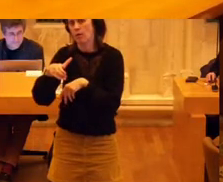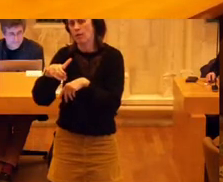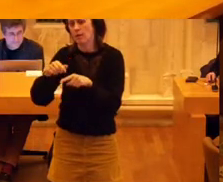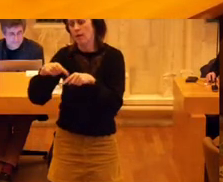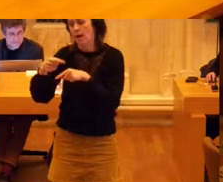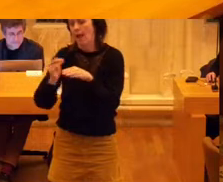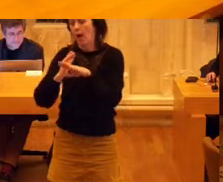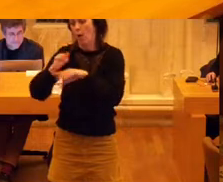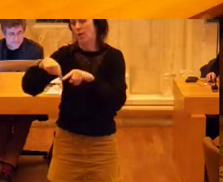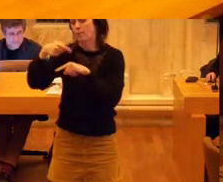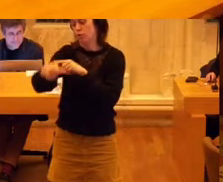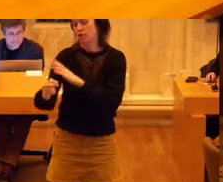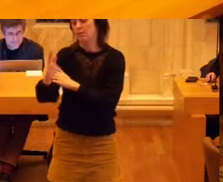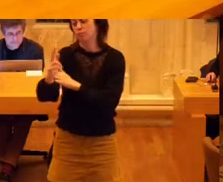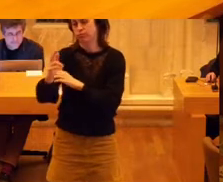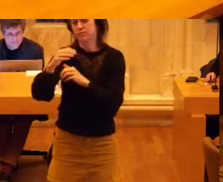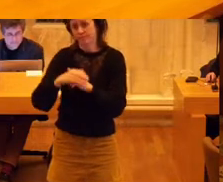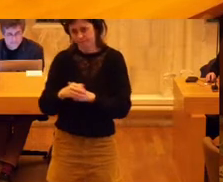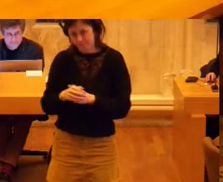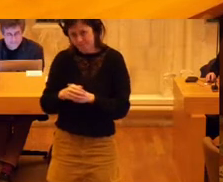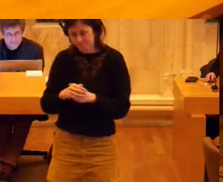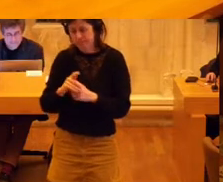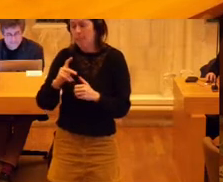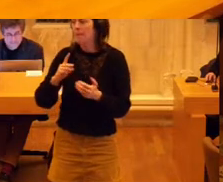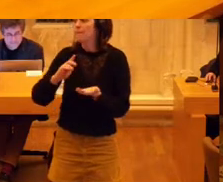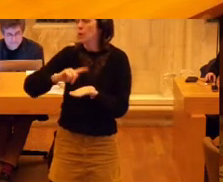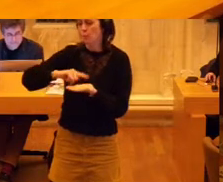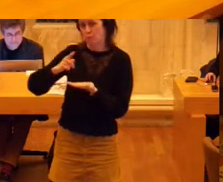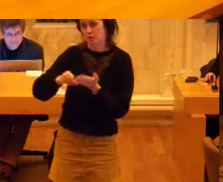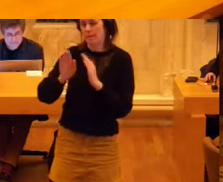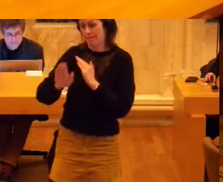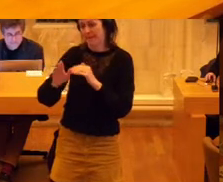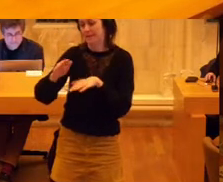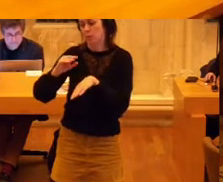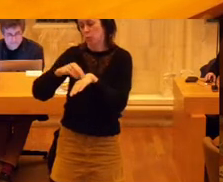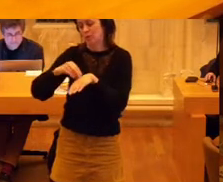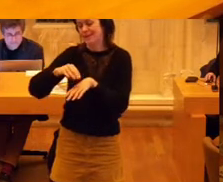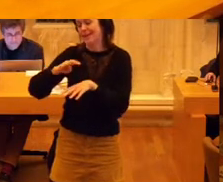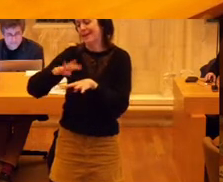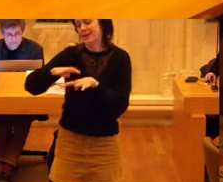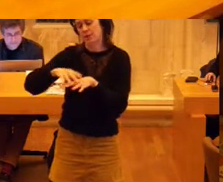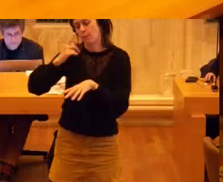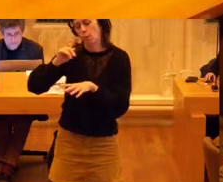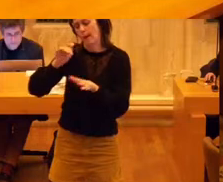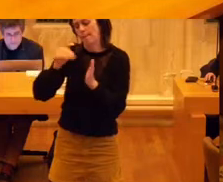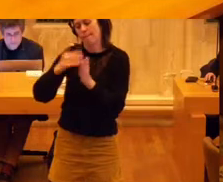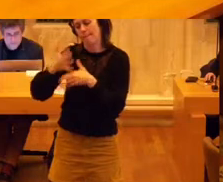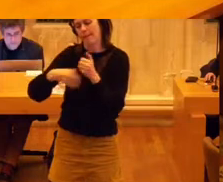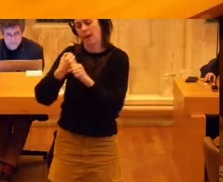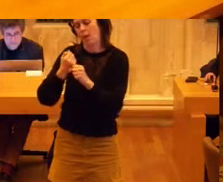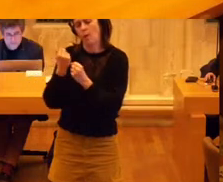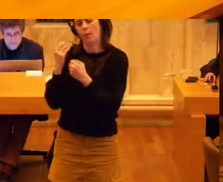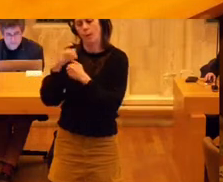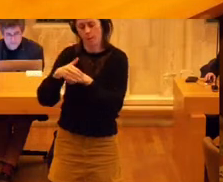rentrée prochaine pour ces budgets participatifs spécifiques conseil de quartier pour le millénaire. On terminera